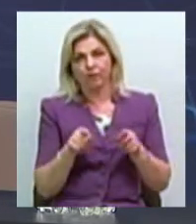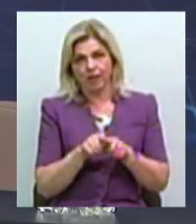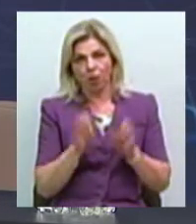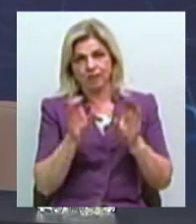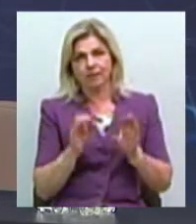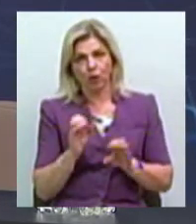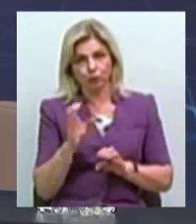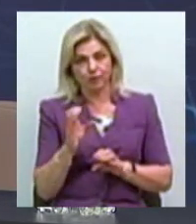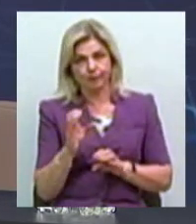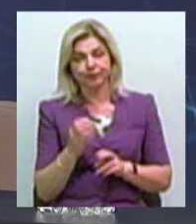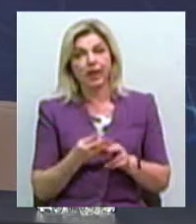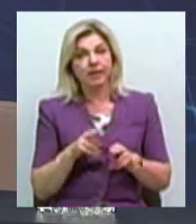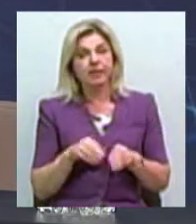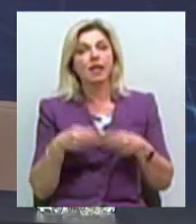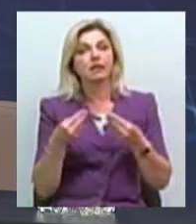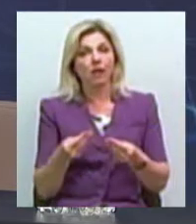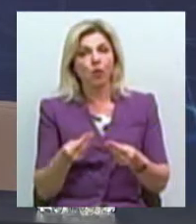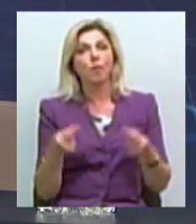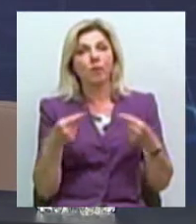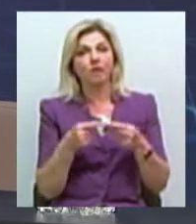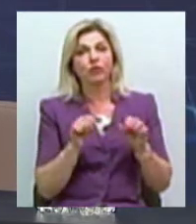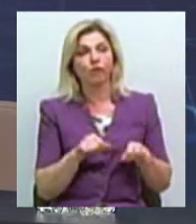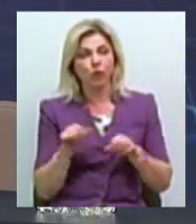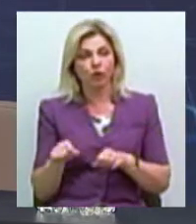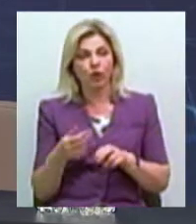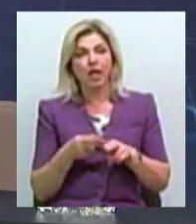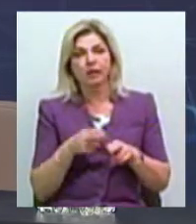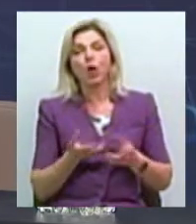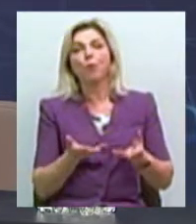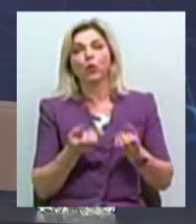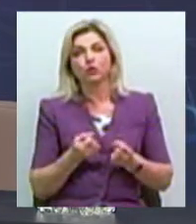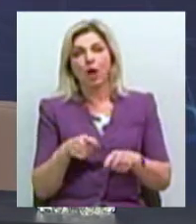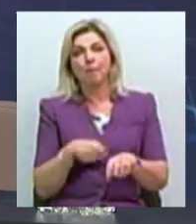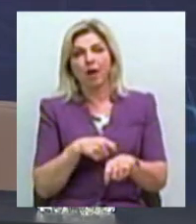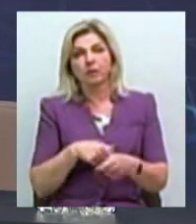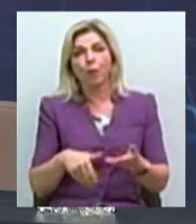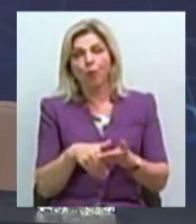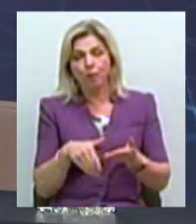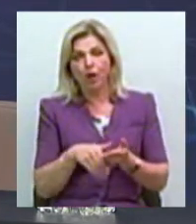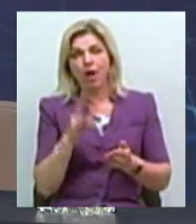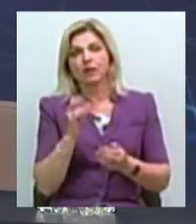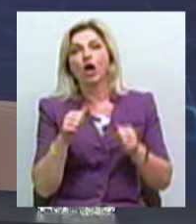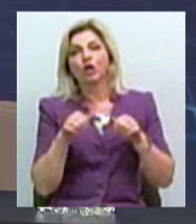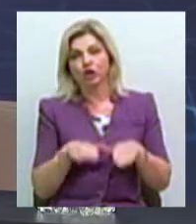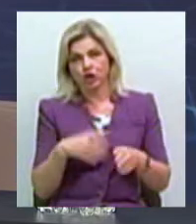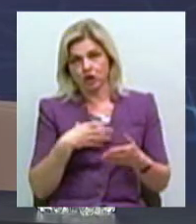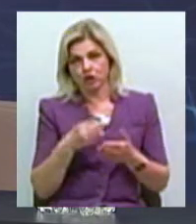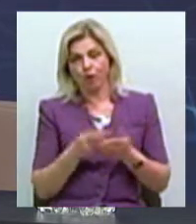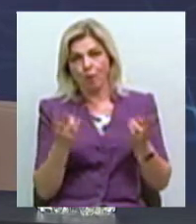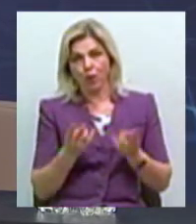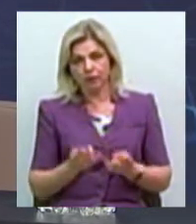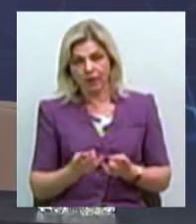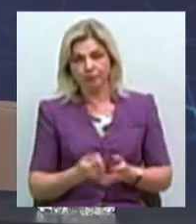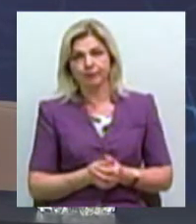певні можливості, да, для осіб, в тому, в першу чергу, це виплата матеріальної допомоги на вирішення своїх потреб, яких потребують такі особи.